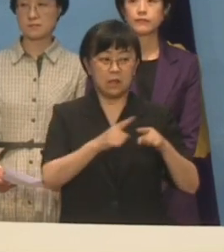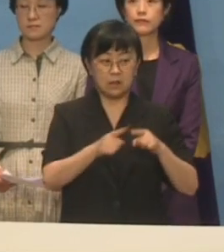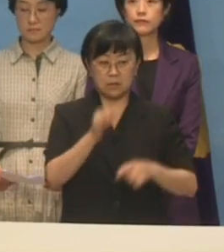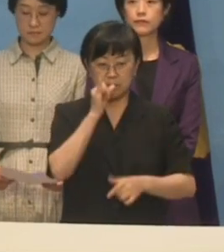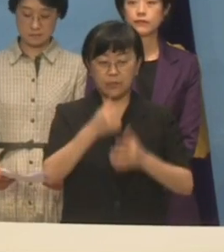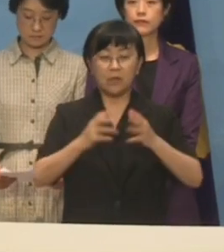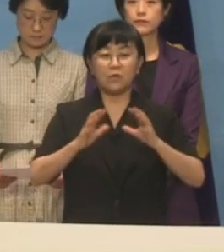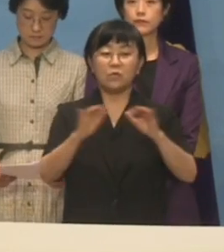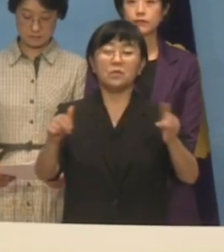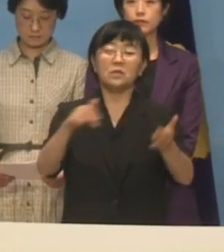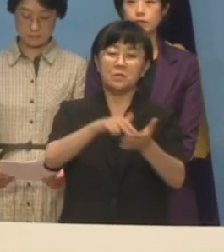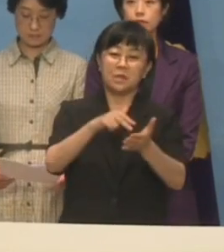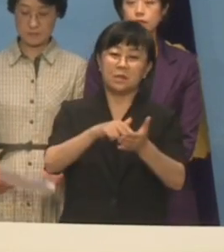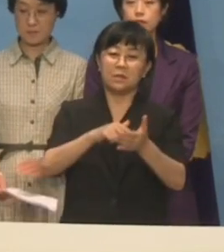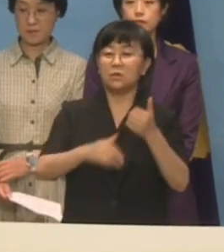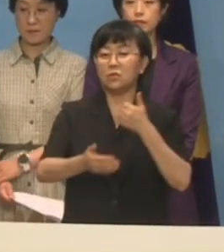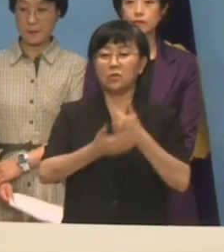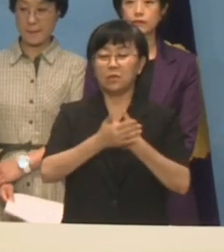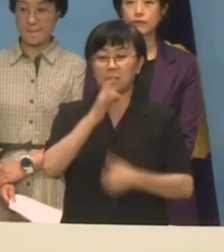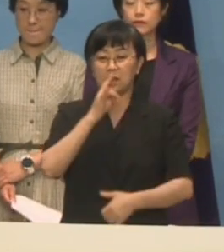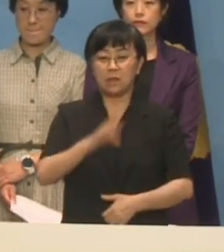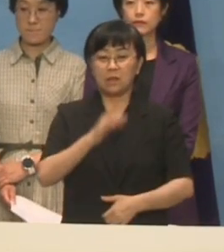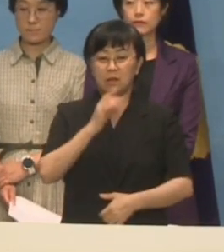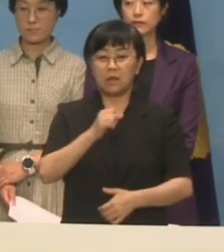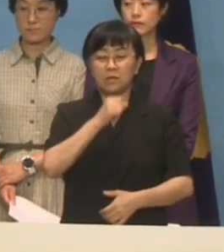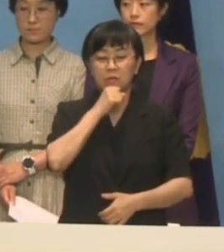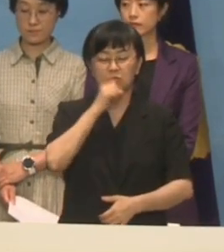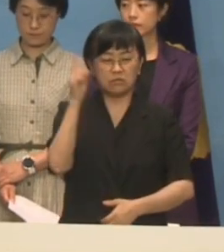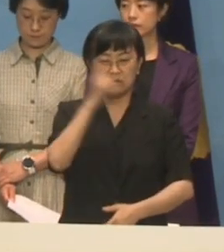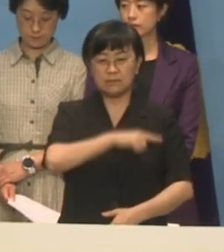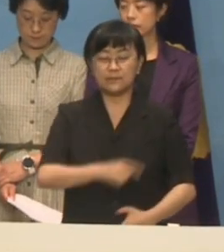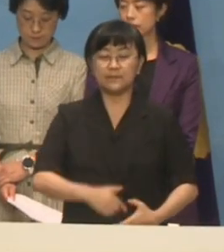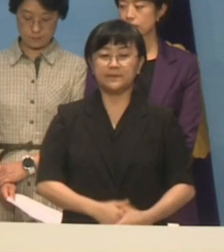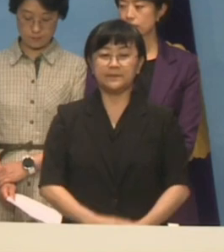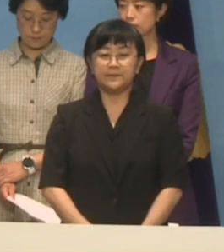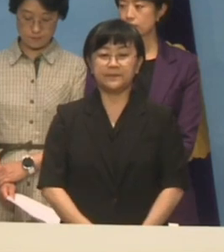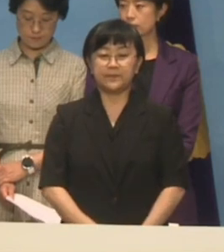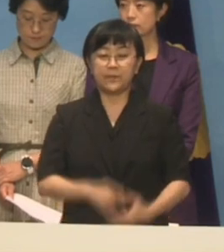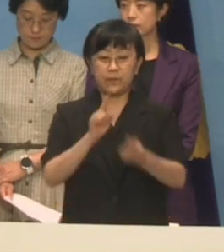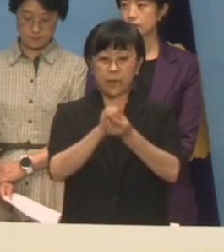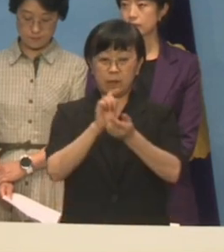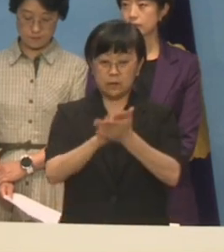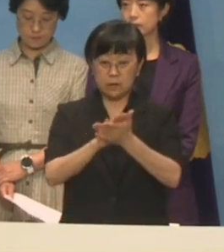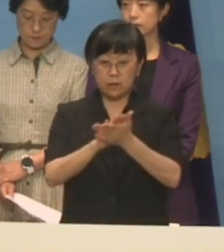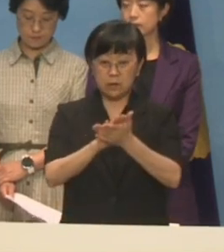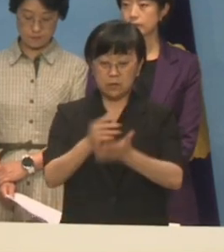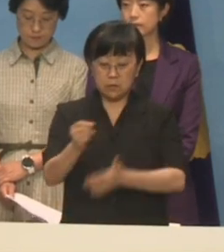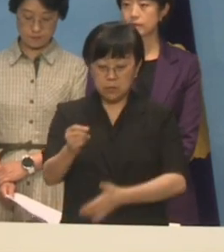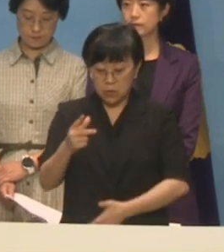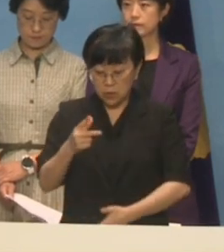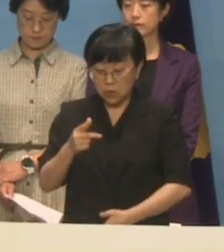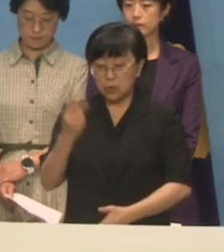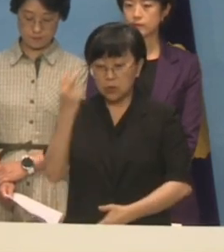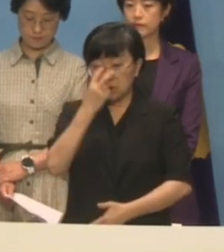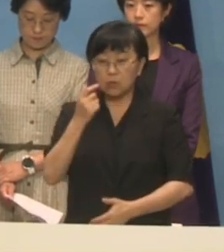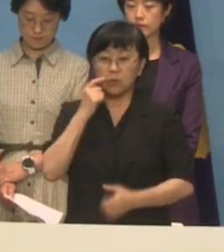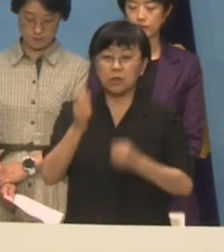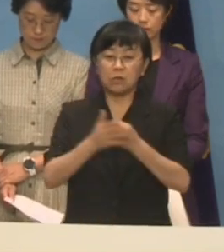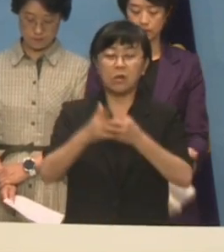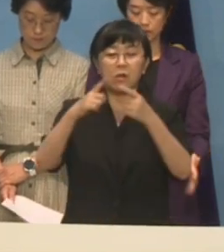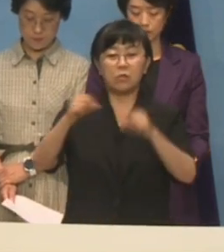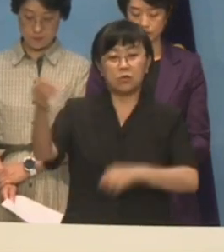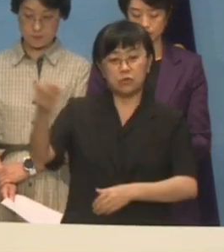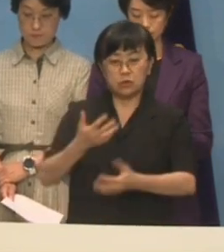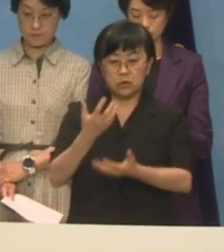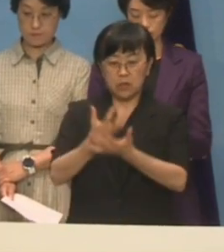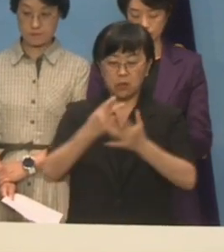평가했지만 국민들께서는 별 도움이 안 된다며 낙제점을 주셨습니다. 직접 시료 채취도 못하고 일본이 제공한